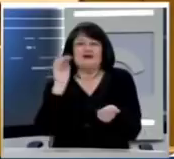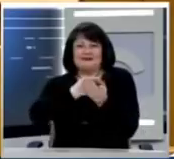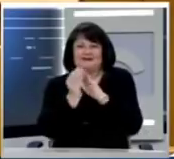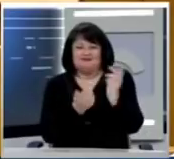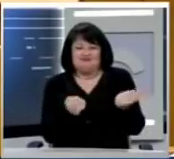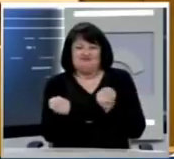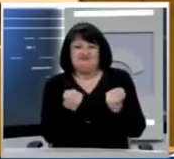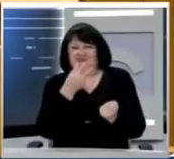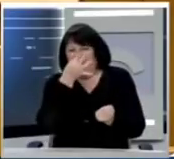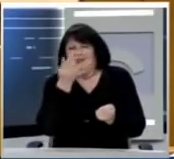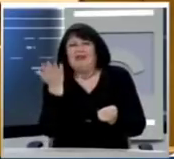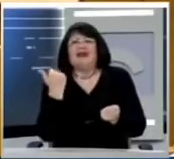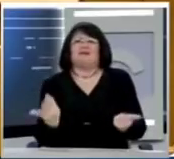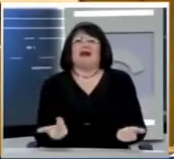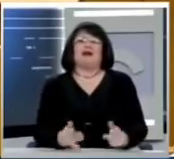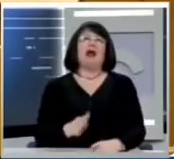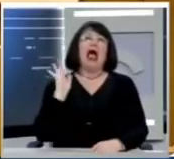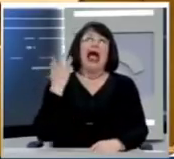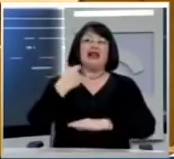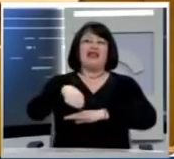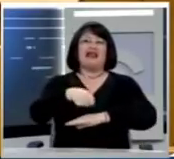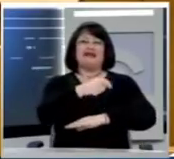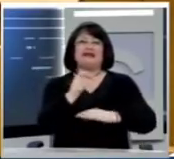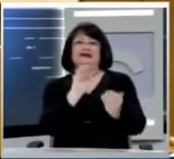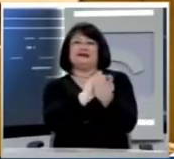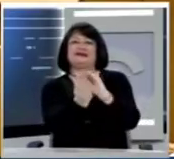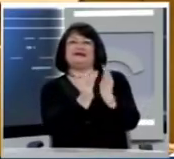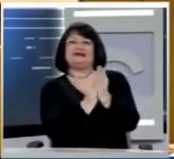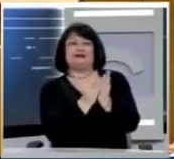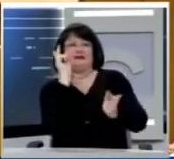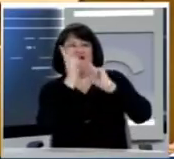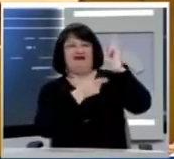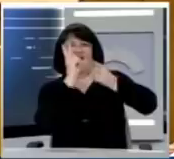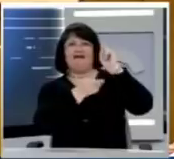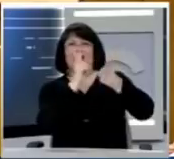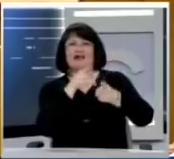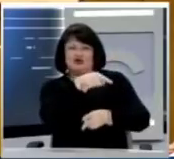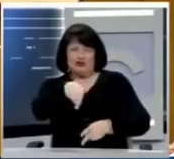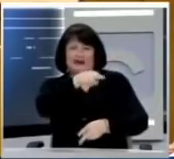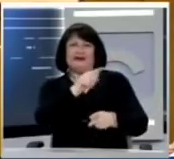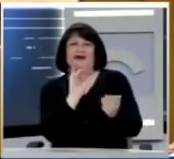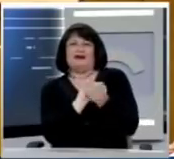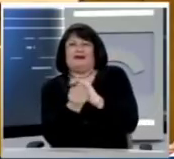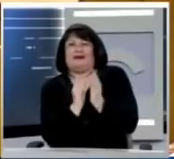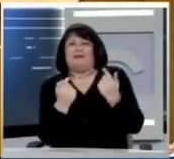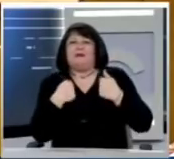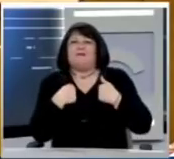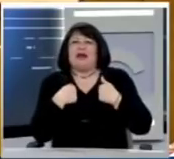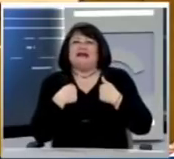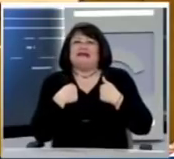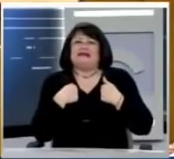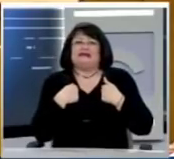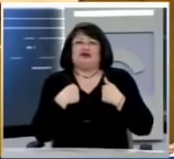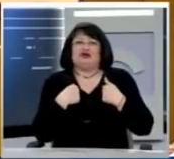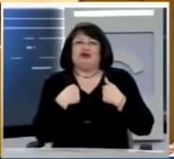σκευωρία. Διότι αν οι δικαστές ήταν σκεύωροι όπως τους καταγγέλλεται από την πρώτη μέρα, για να τους